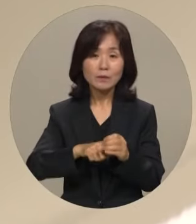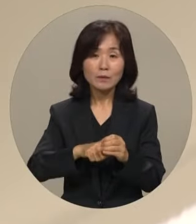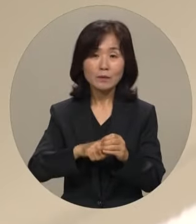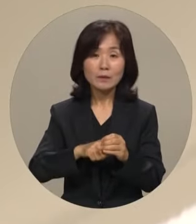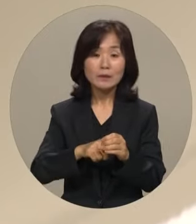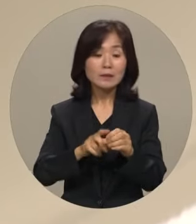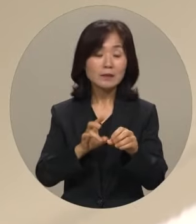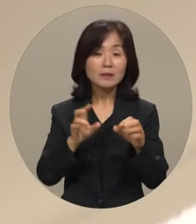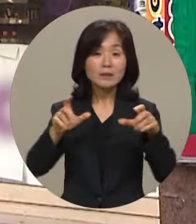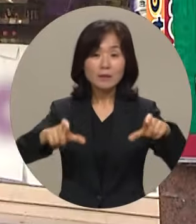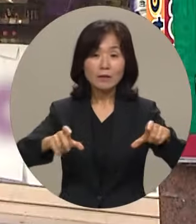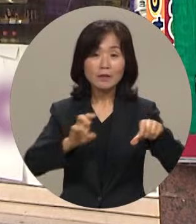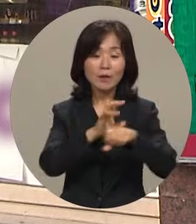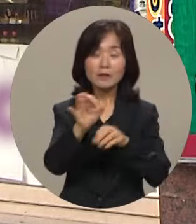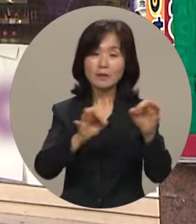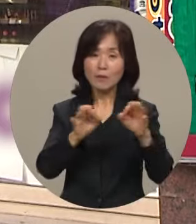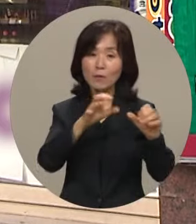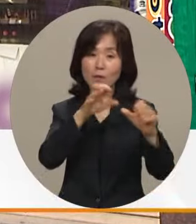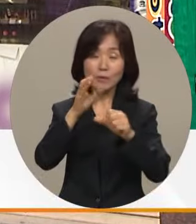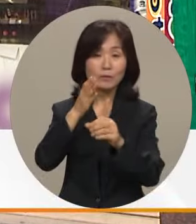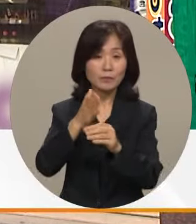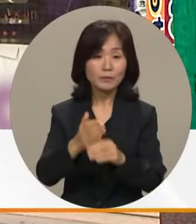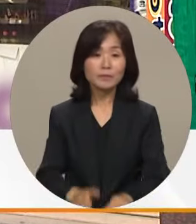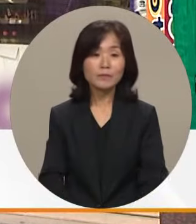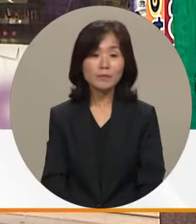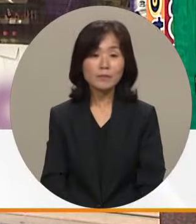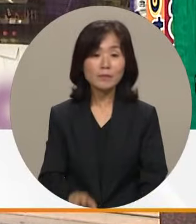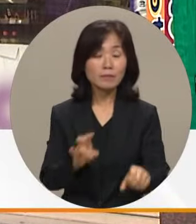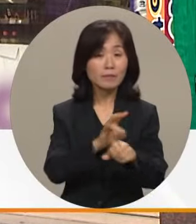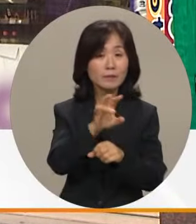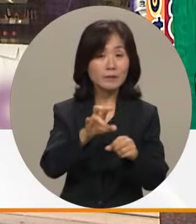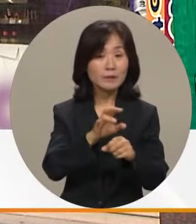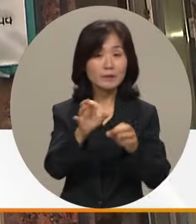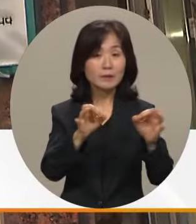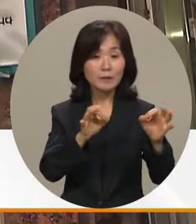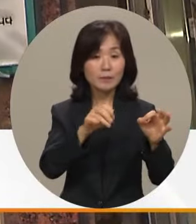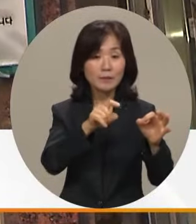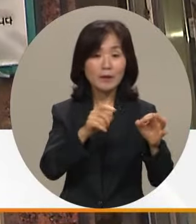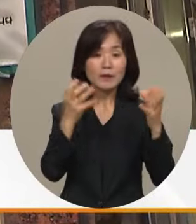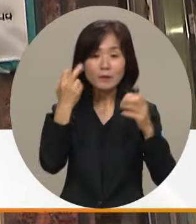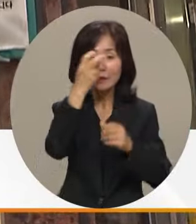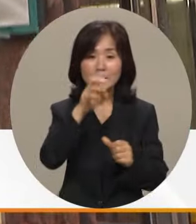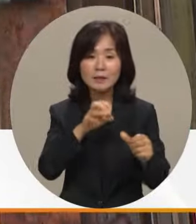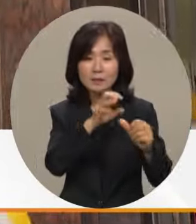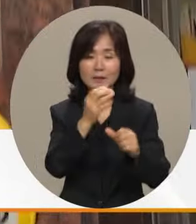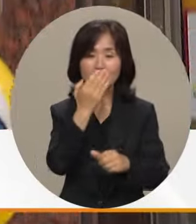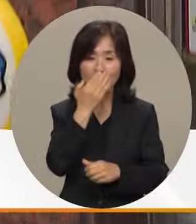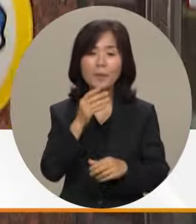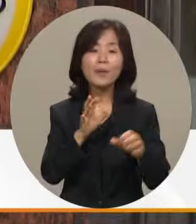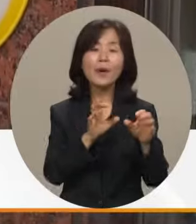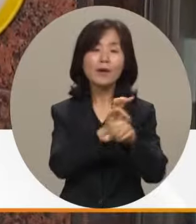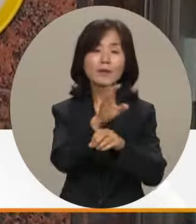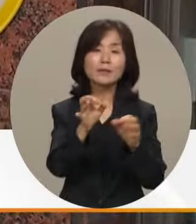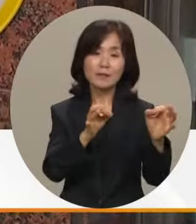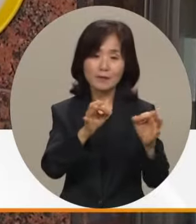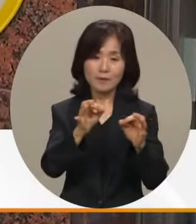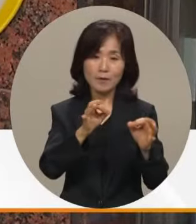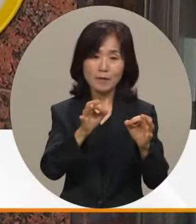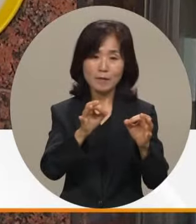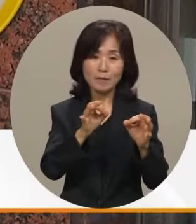적극 활용하고 있습니다. 편의점을 아동 지킴이 착한 편의점으로 저희가 거점